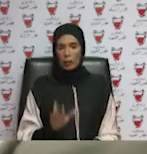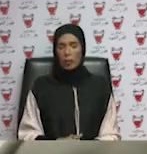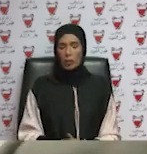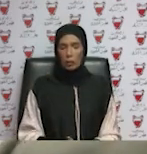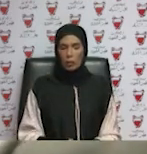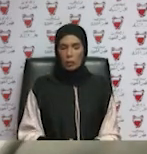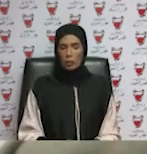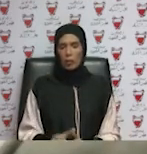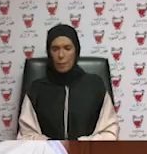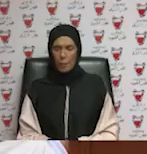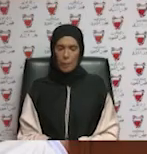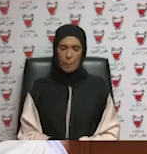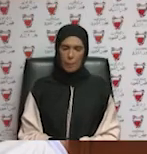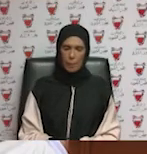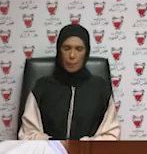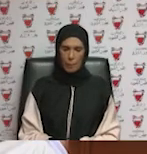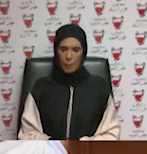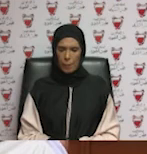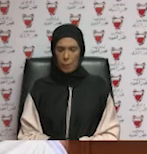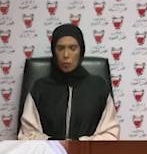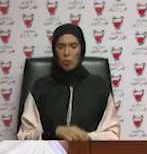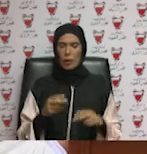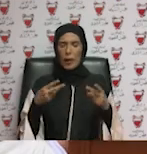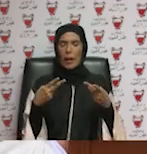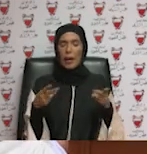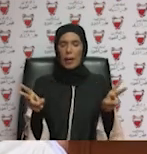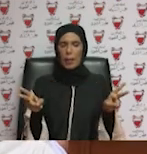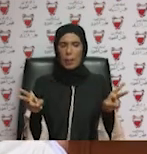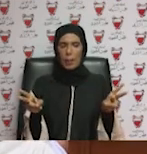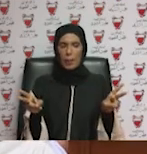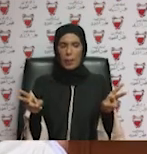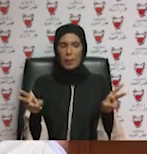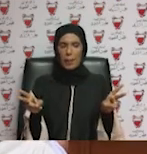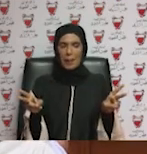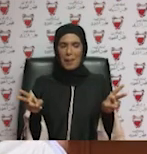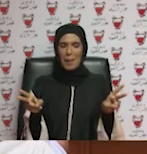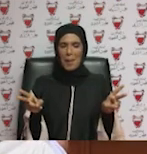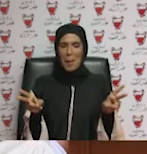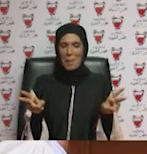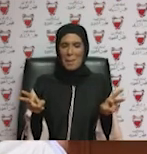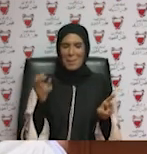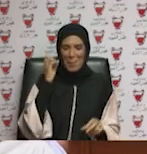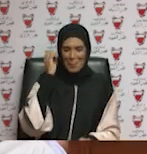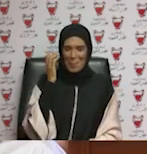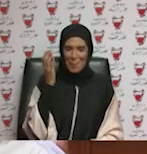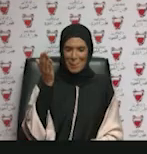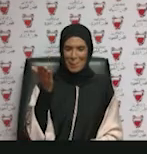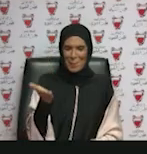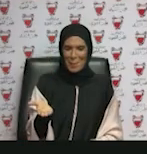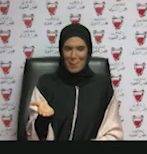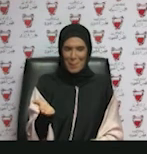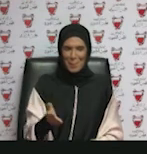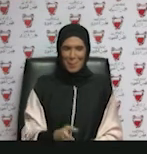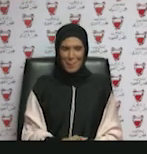هذه المستشفيات. طيب، الموافقون على هذا الاقتراح،